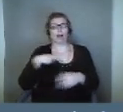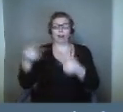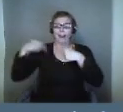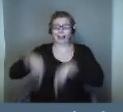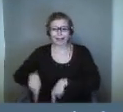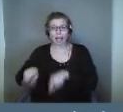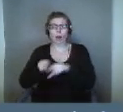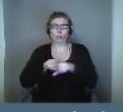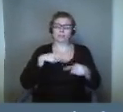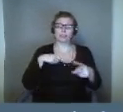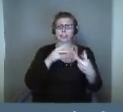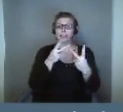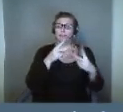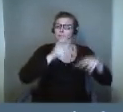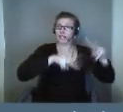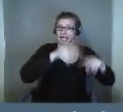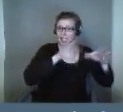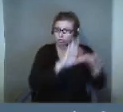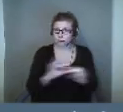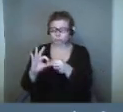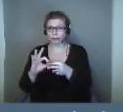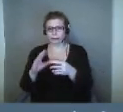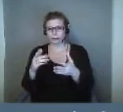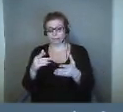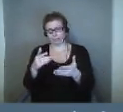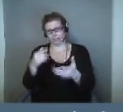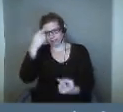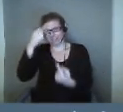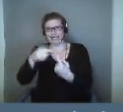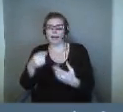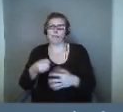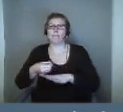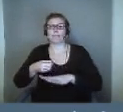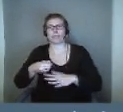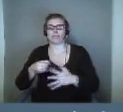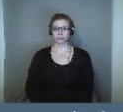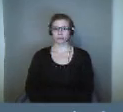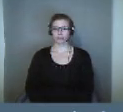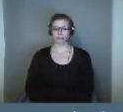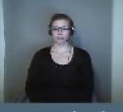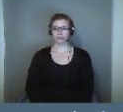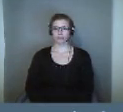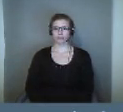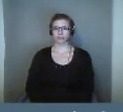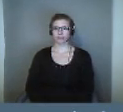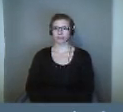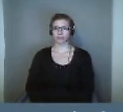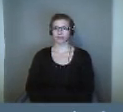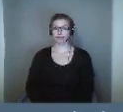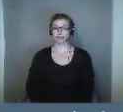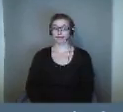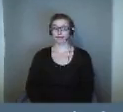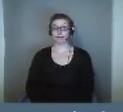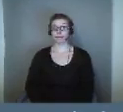qu'il faudra qu'on apprenne à mieux récompenser les bonnes pratiques et peut-être un peu moins bien les autres. Le lauréat est la commune